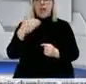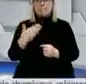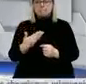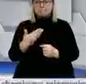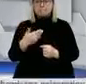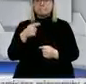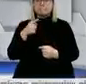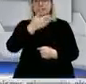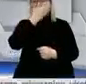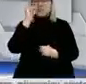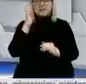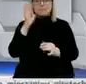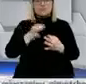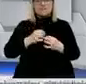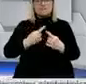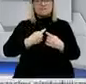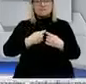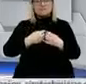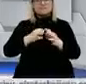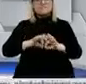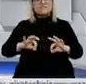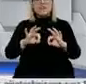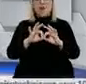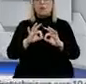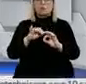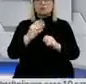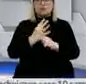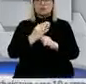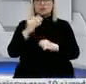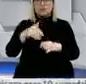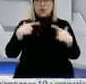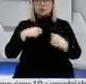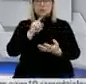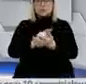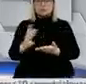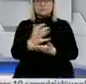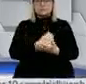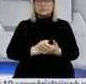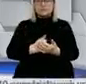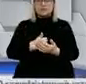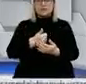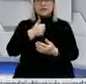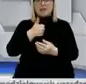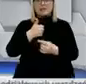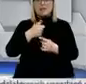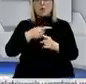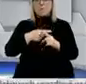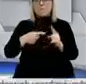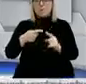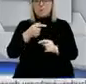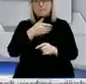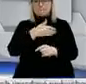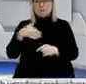finał. Dzięki wysiłkowi ponad 40 tysięcy osób udało się zebrać półtora miliona złotych na jego leczenie.